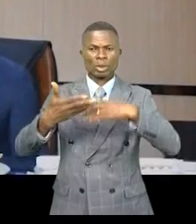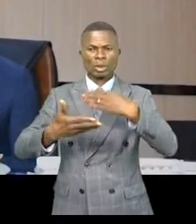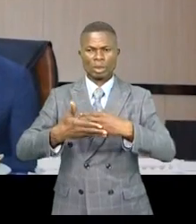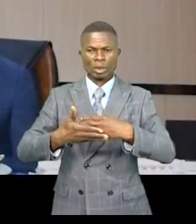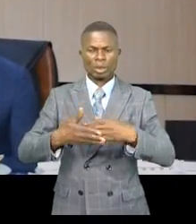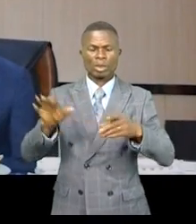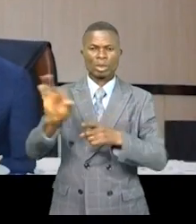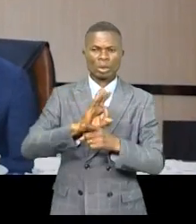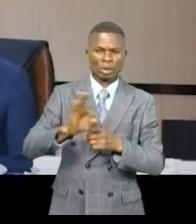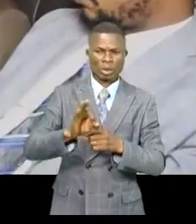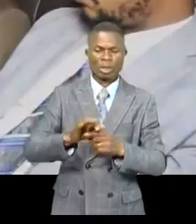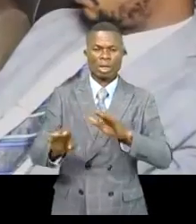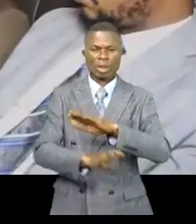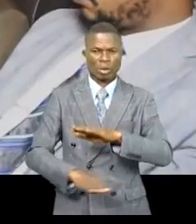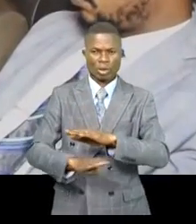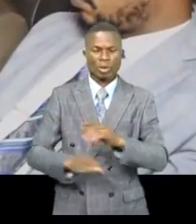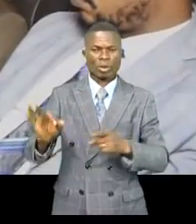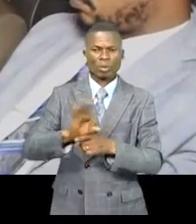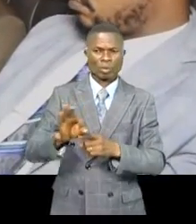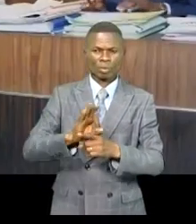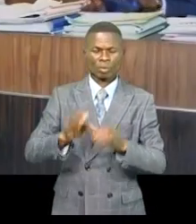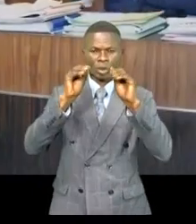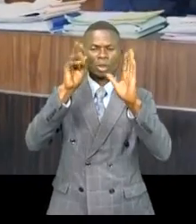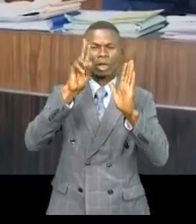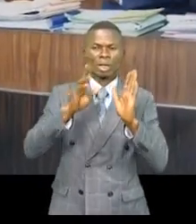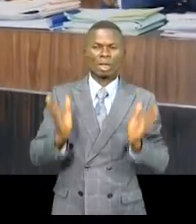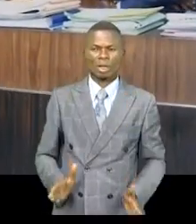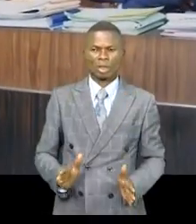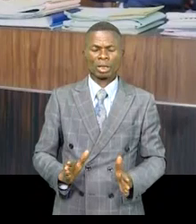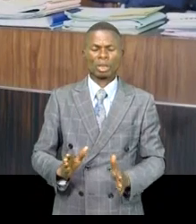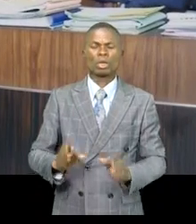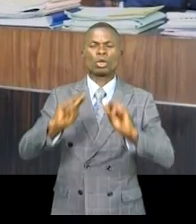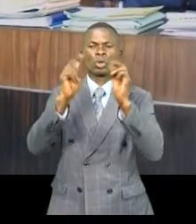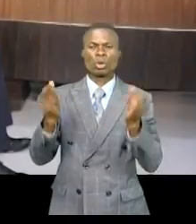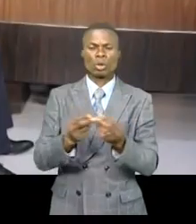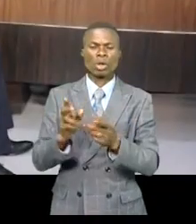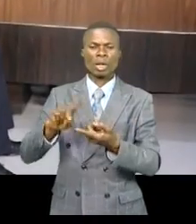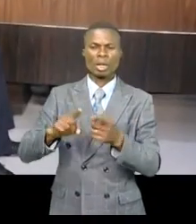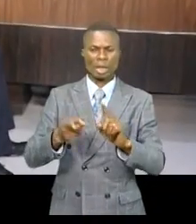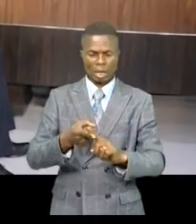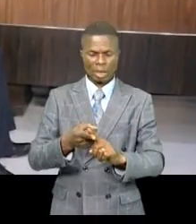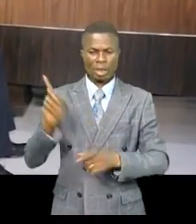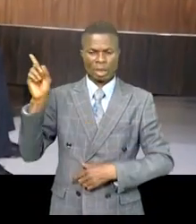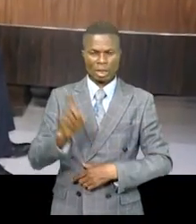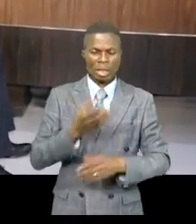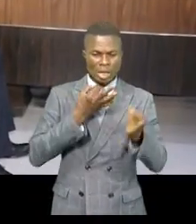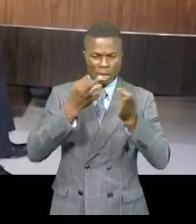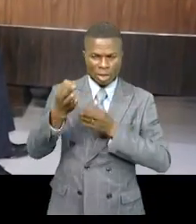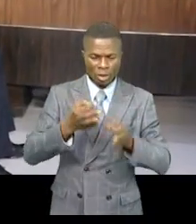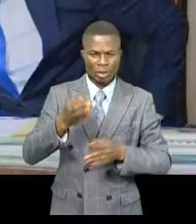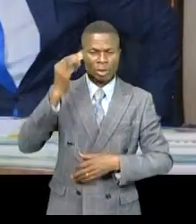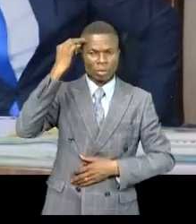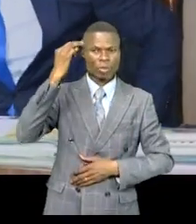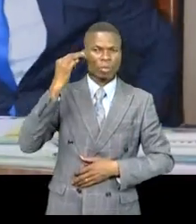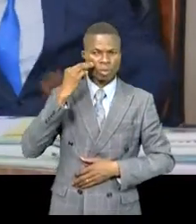la formation de base, la formation des enseignants et la cartographie. Ces collaborateurs sont venus expliquer au ministre